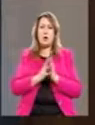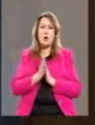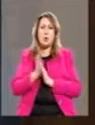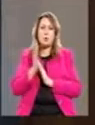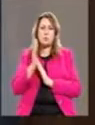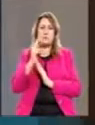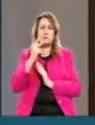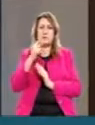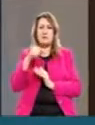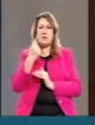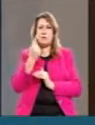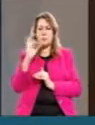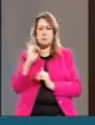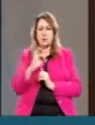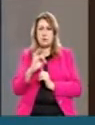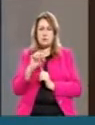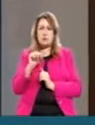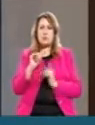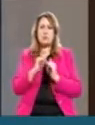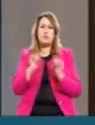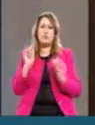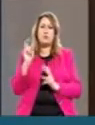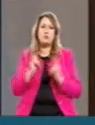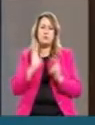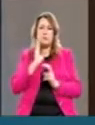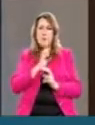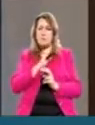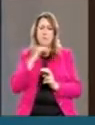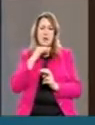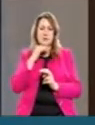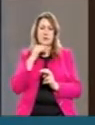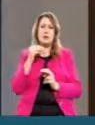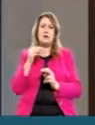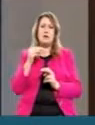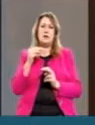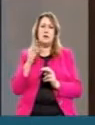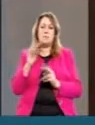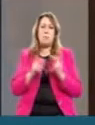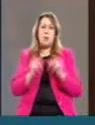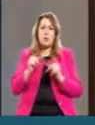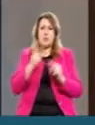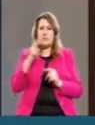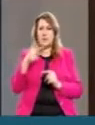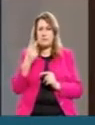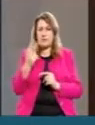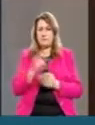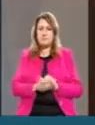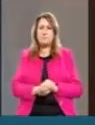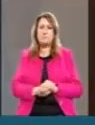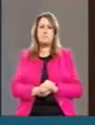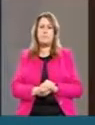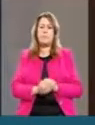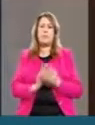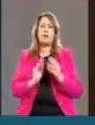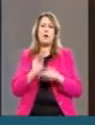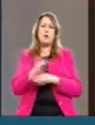составил 3,1%. Здесь увеличено производство мяса на 4,6%, а также производство молока на 2,2%.